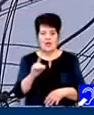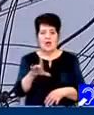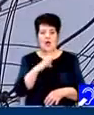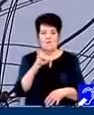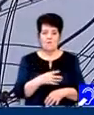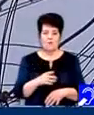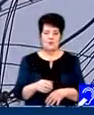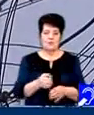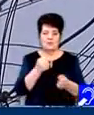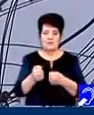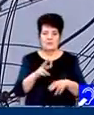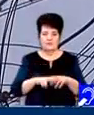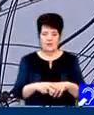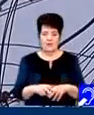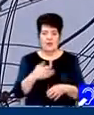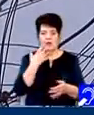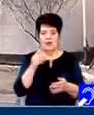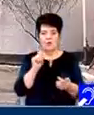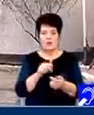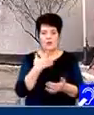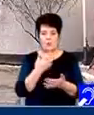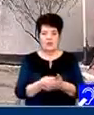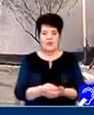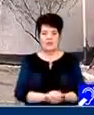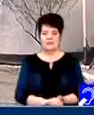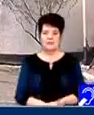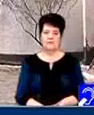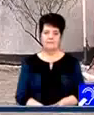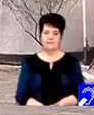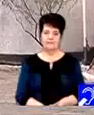și încarcerați pentru infracțiuni contra proprietății.